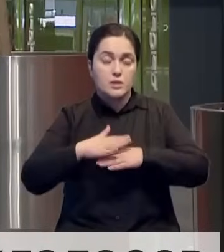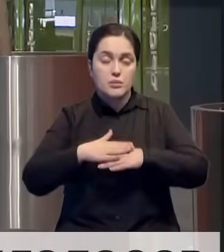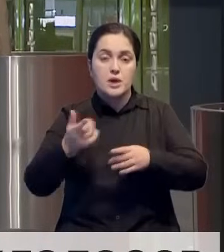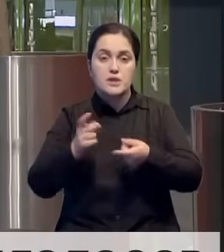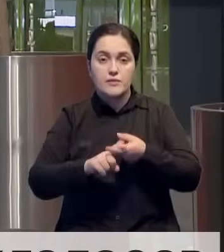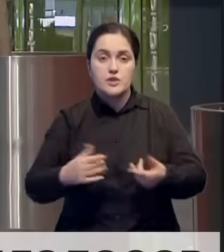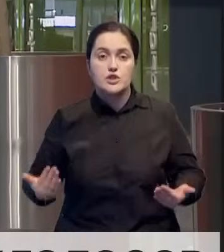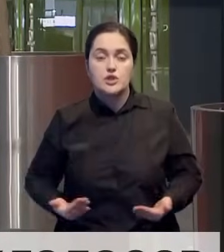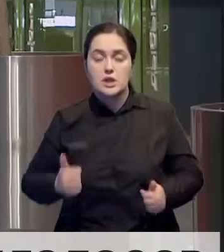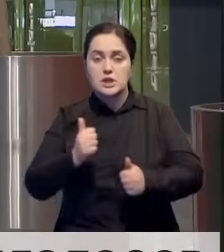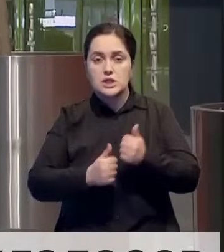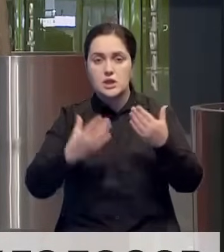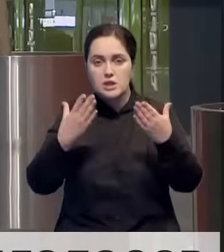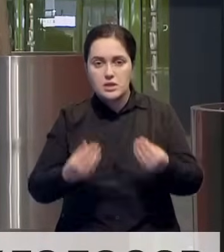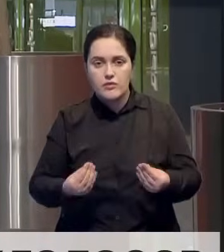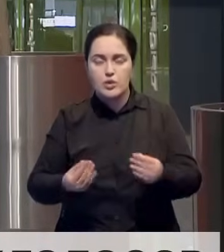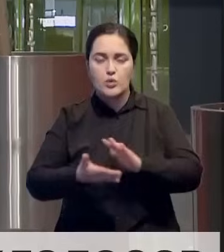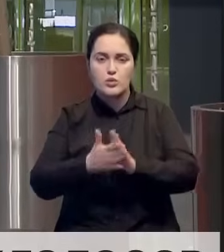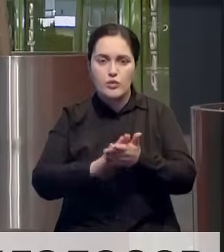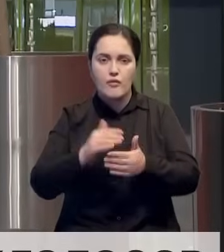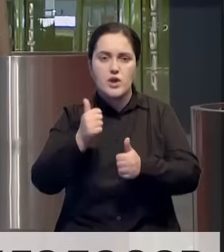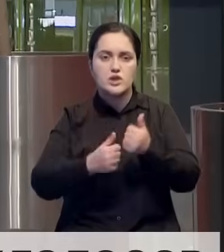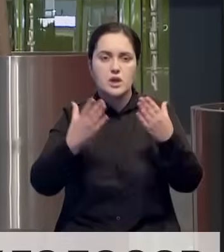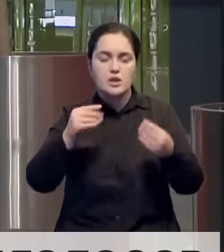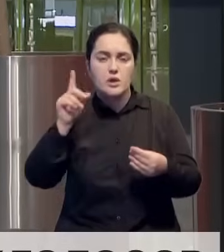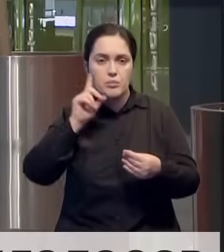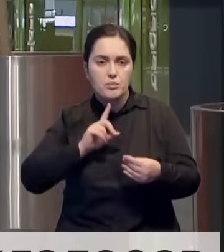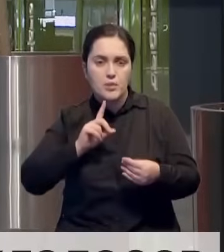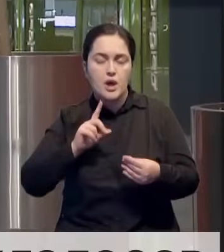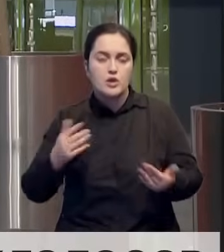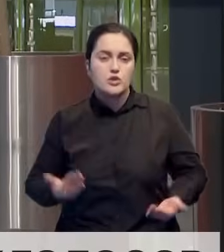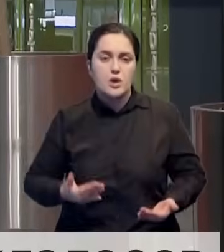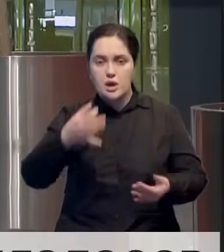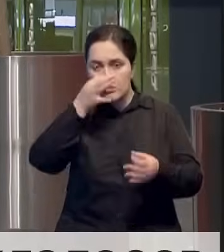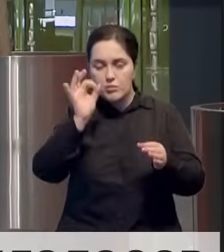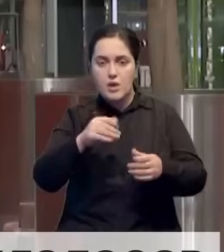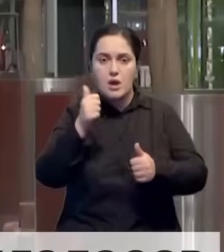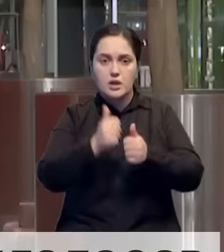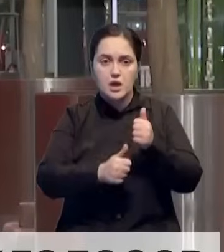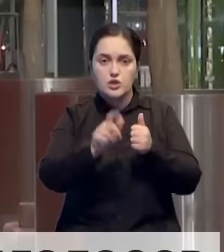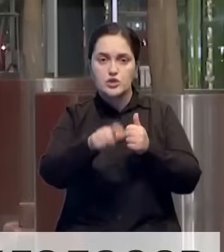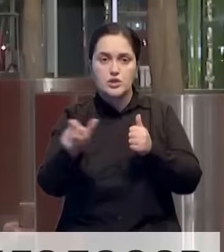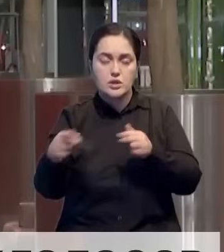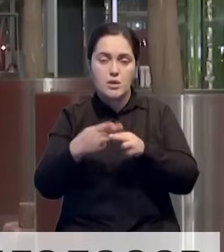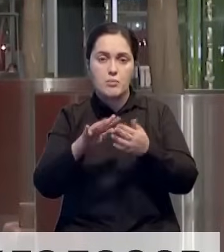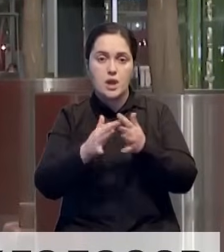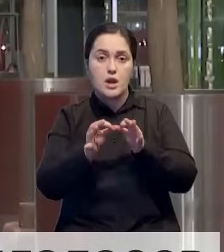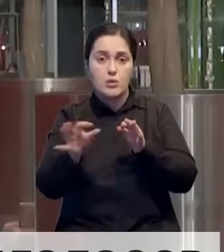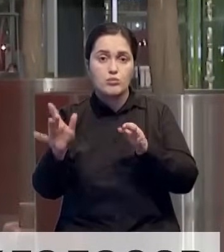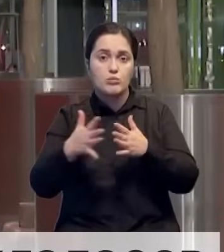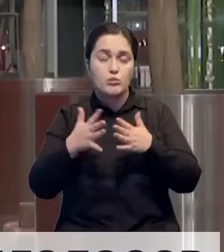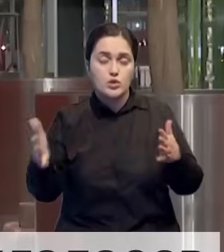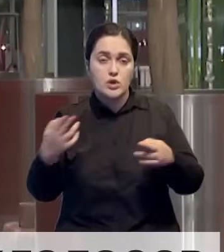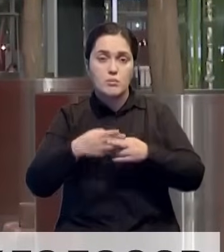и ежедневные бытовые условия, ежедневный комфорт, благосостояние каждого жителя этого района. Граждане будут больше принимать